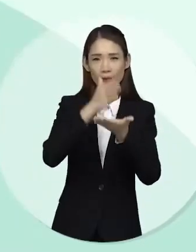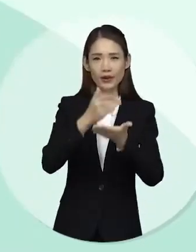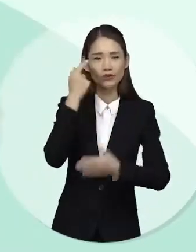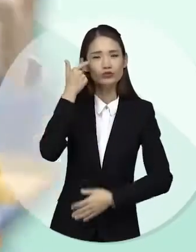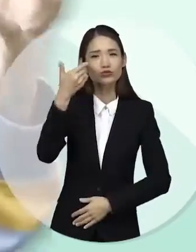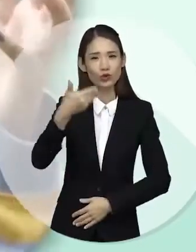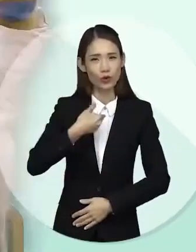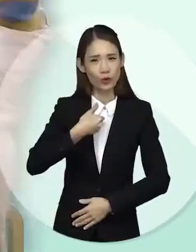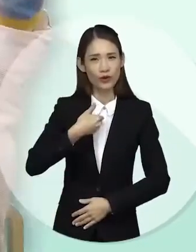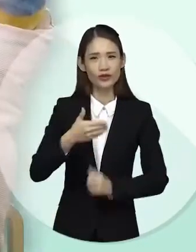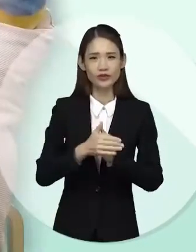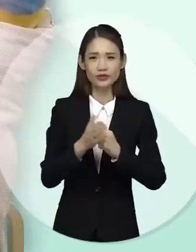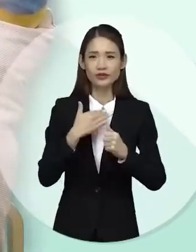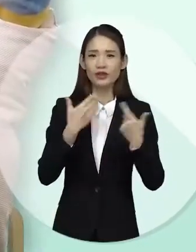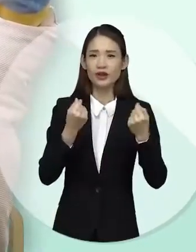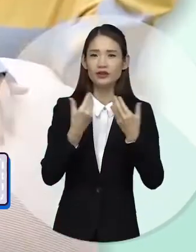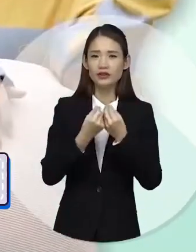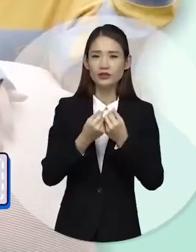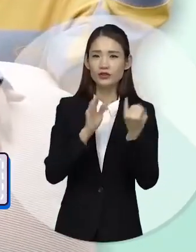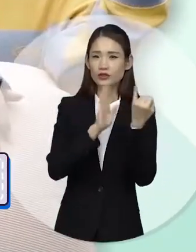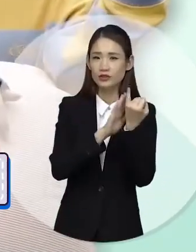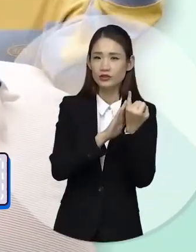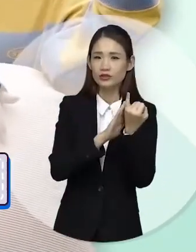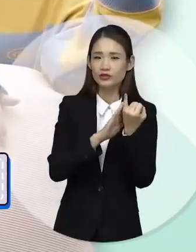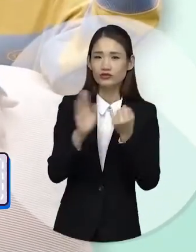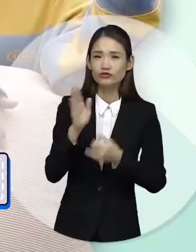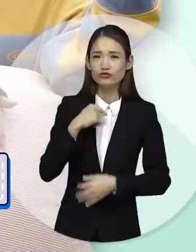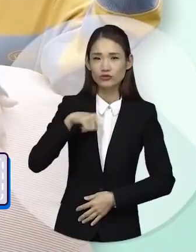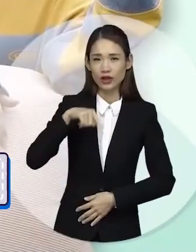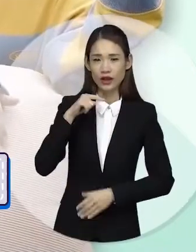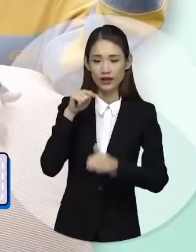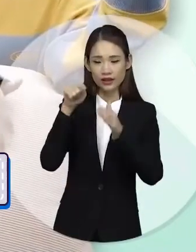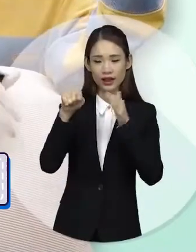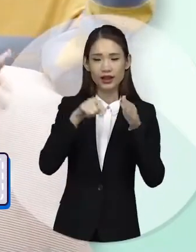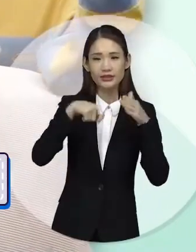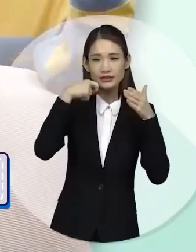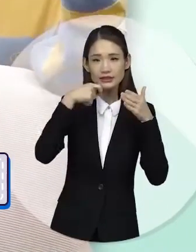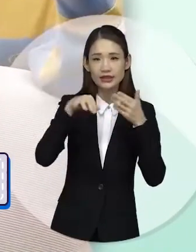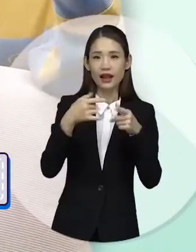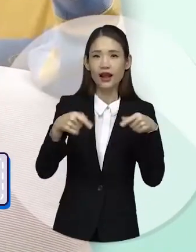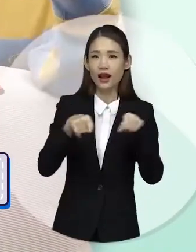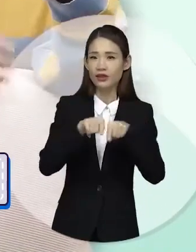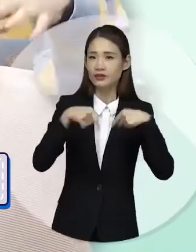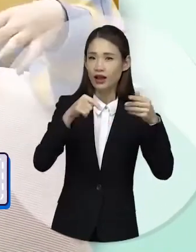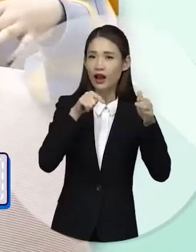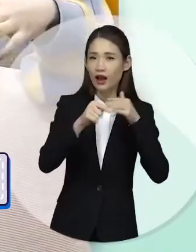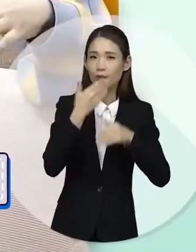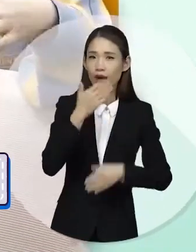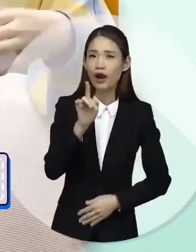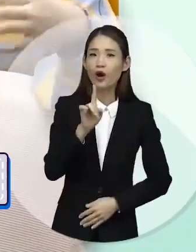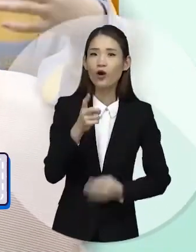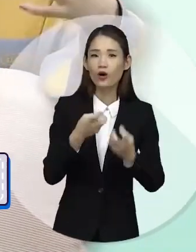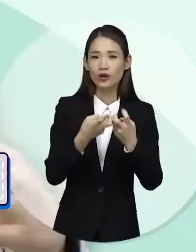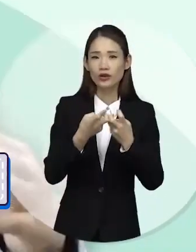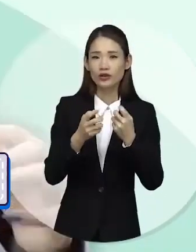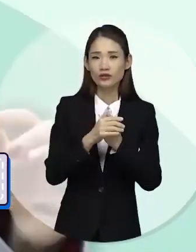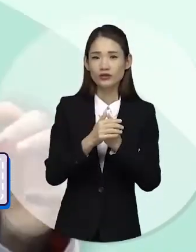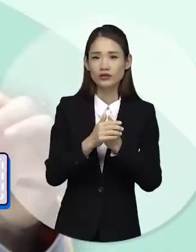때는 물어보셨으면 좋겠어요. 나 같은 맞아. 경우에는 뭐 지우야 우리가 어떤 식당을 너가 같이 갈 수 있을까라고 하면